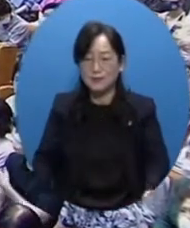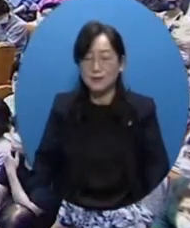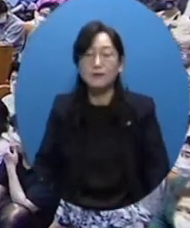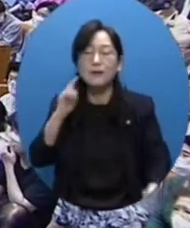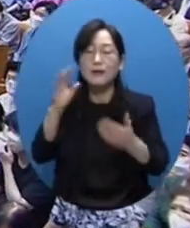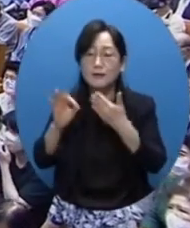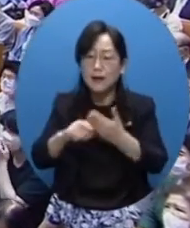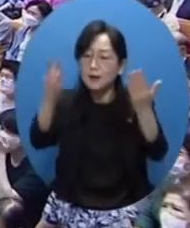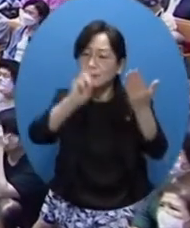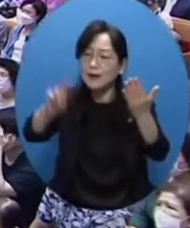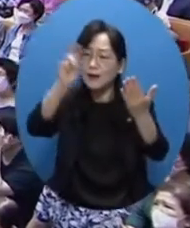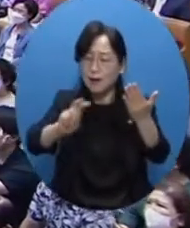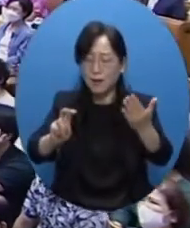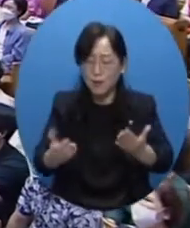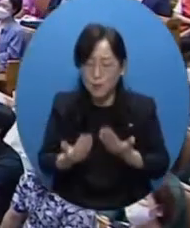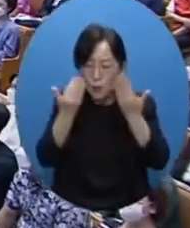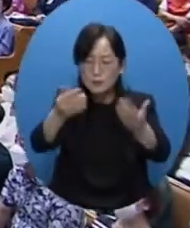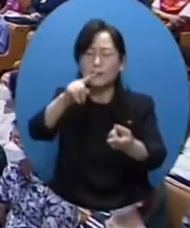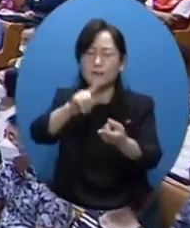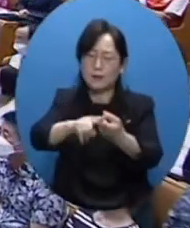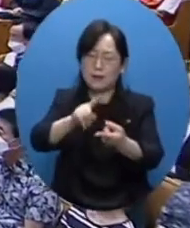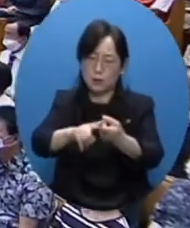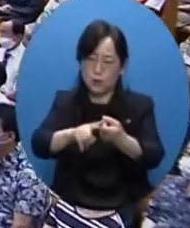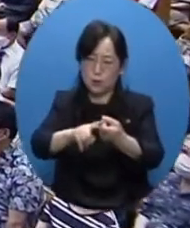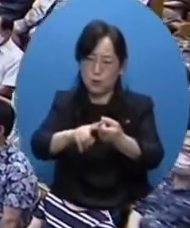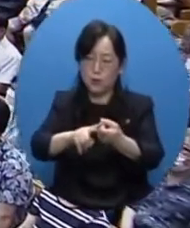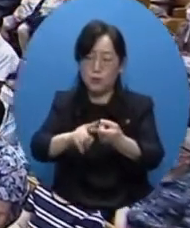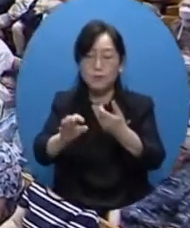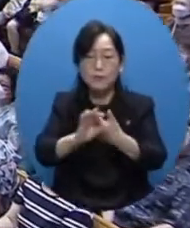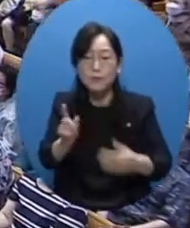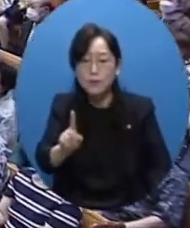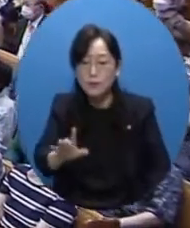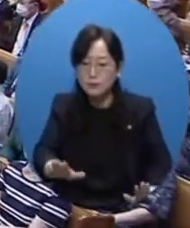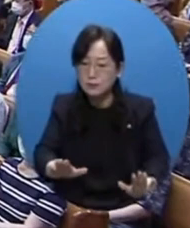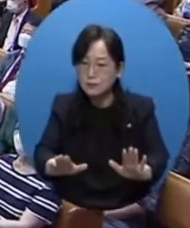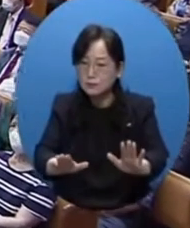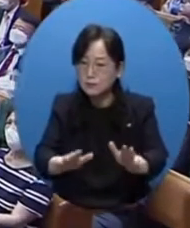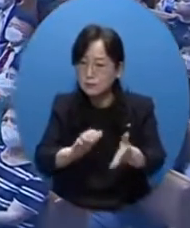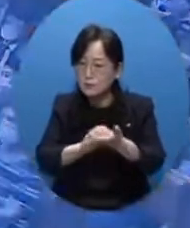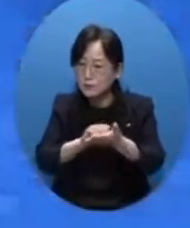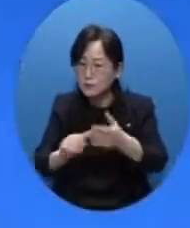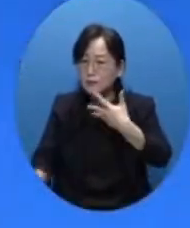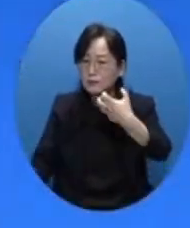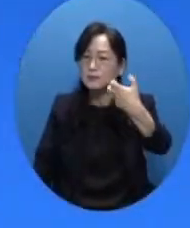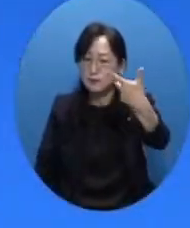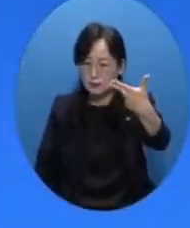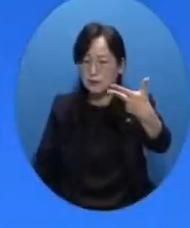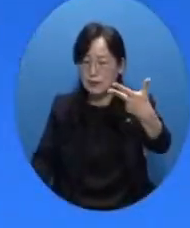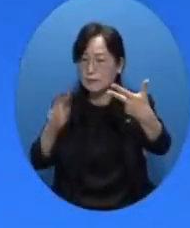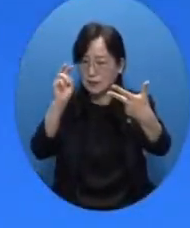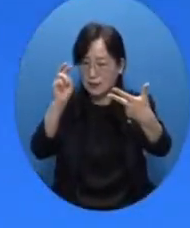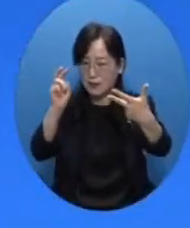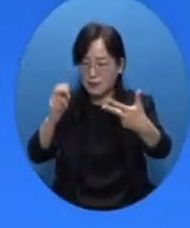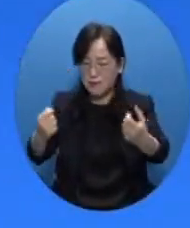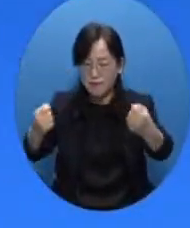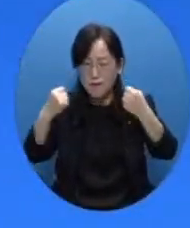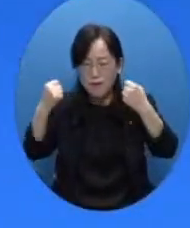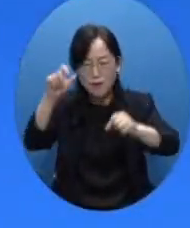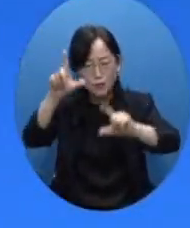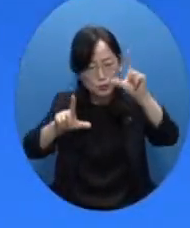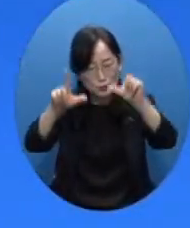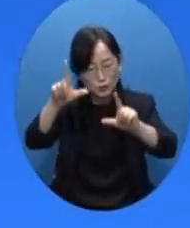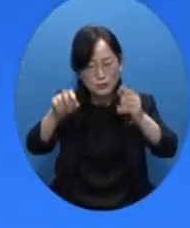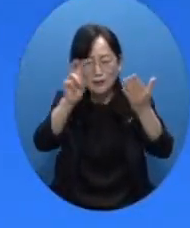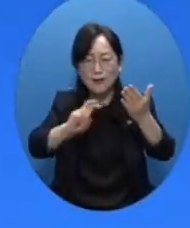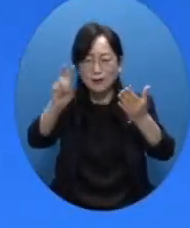만약 차량 대원으로 봉쇄 뜨려면 지금 나의 87 세니까 아마 지금도 건강하게 차량사고